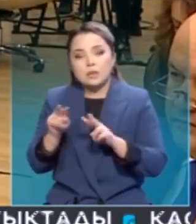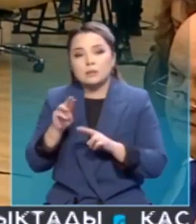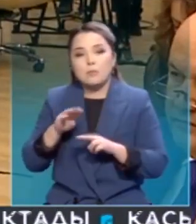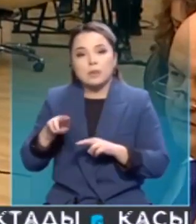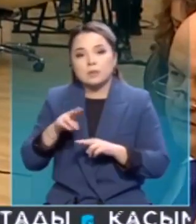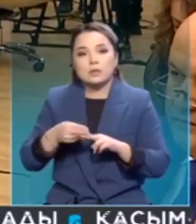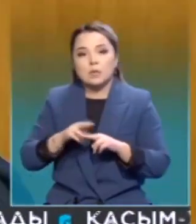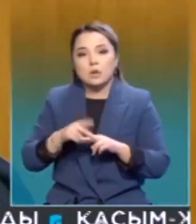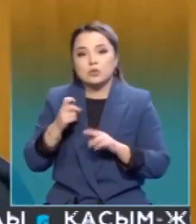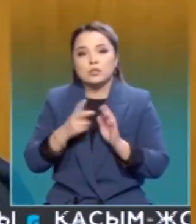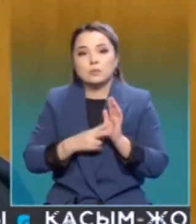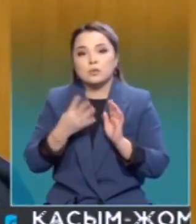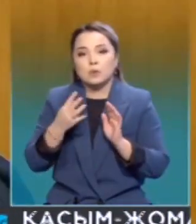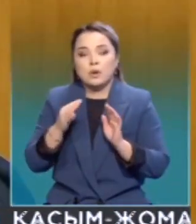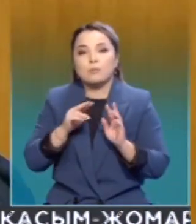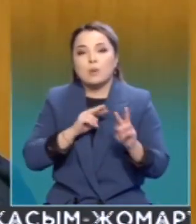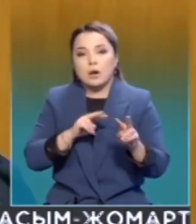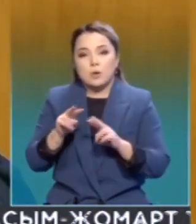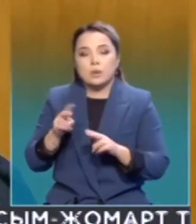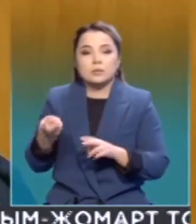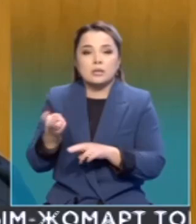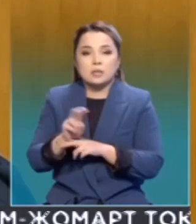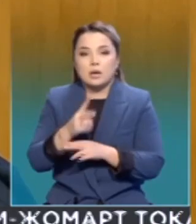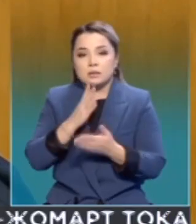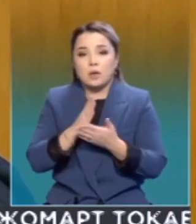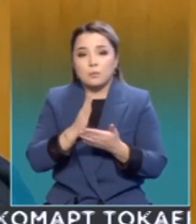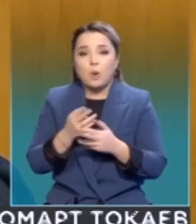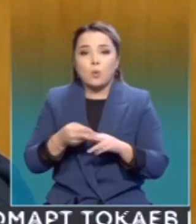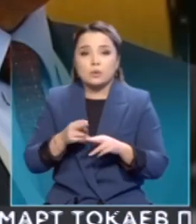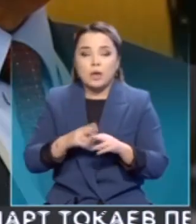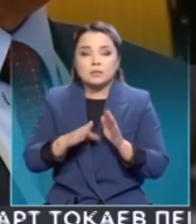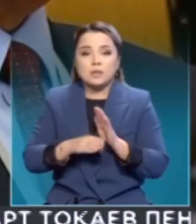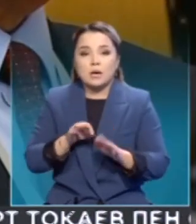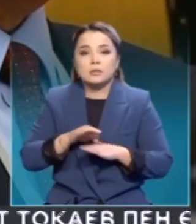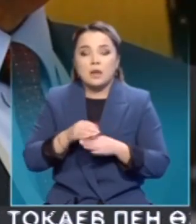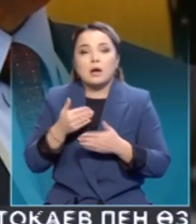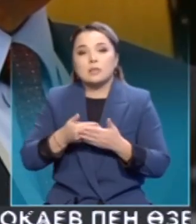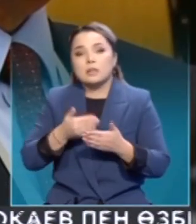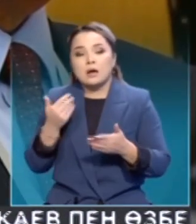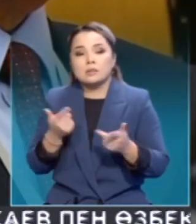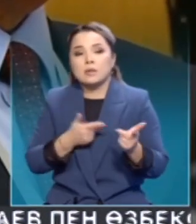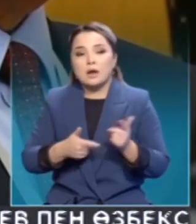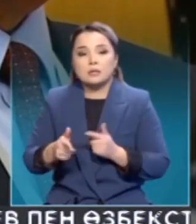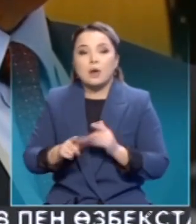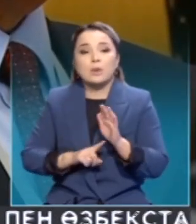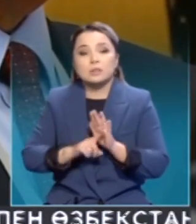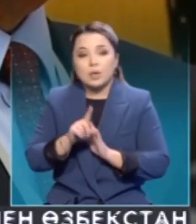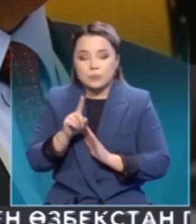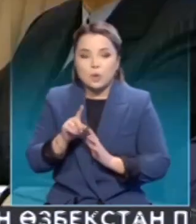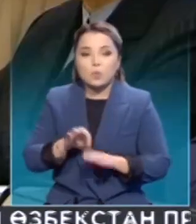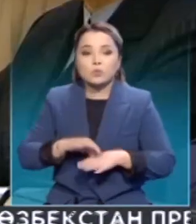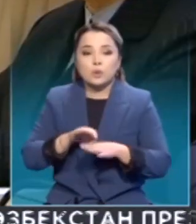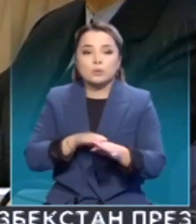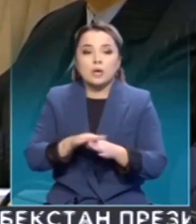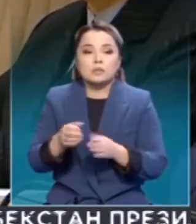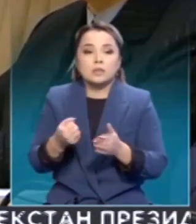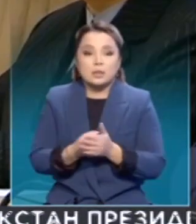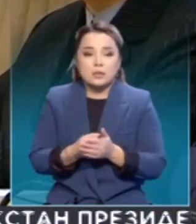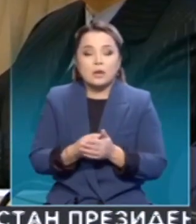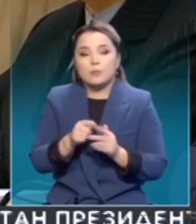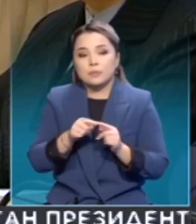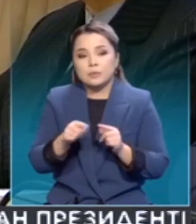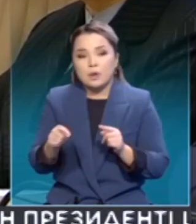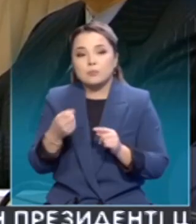жалпы 174 байқаушы келген болатын. Олар сайлау алдындағы дайындықтан бастап, өткізу процесіне дейін